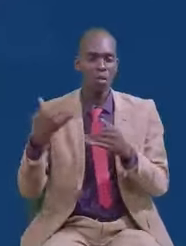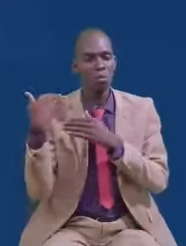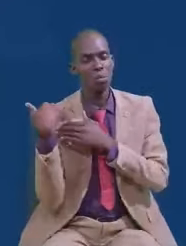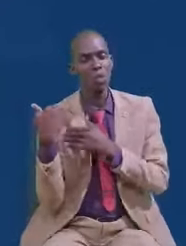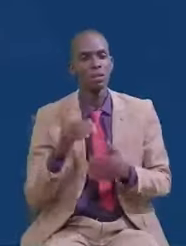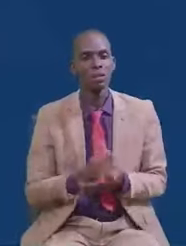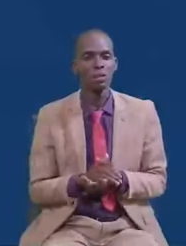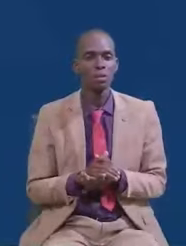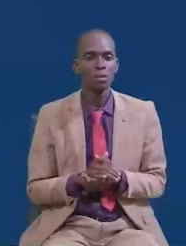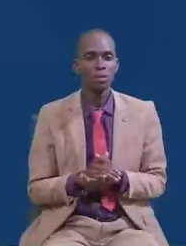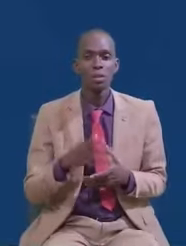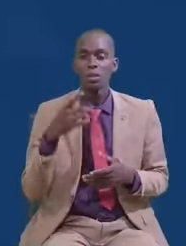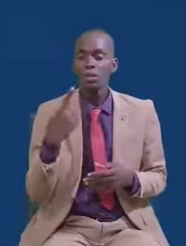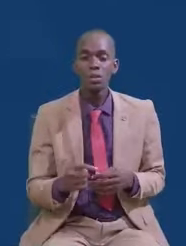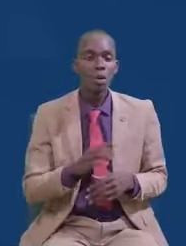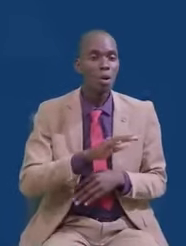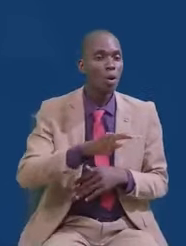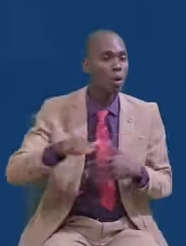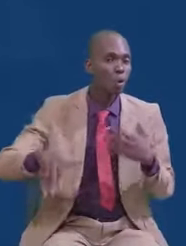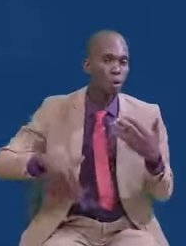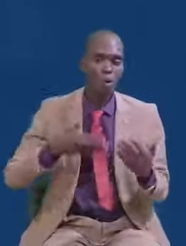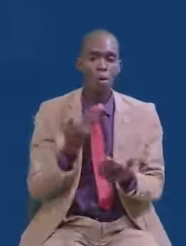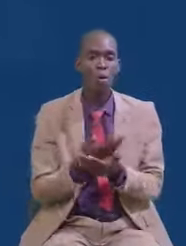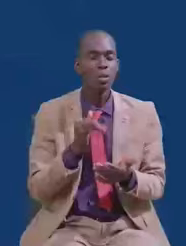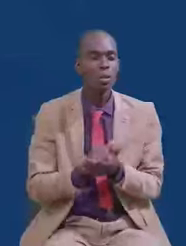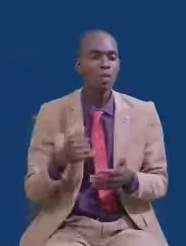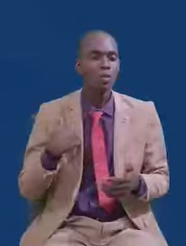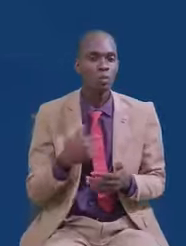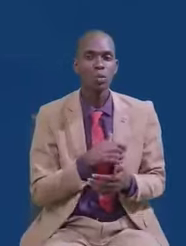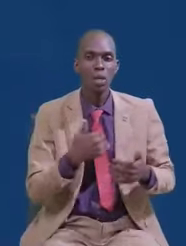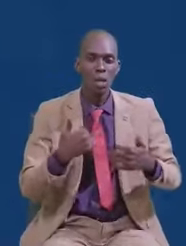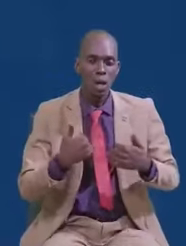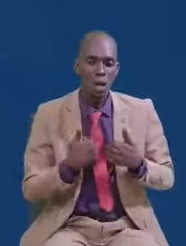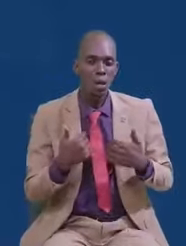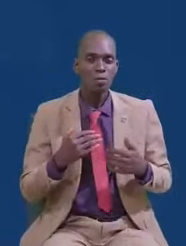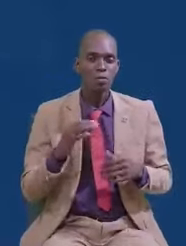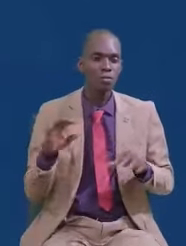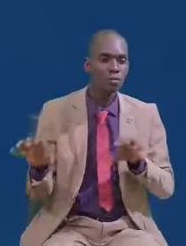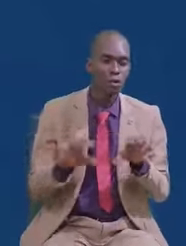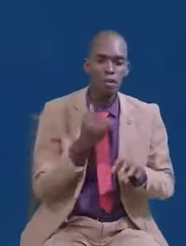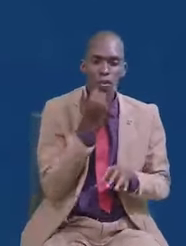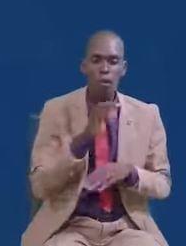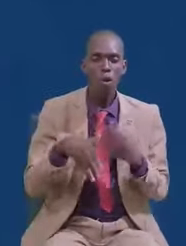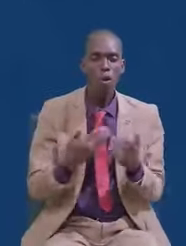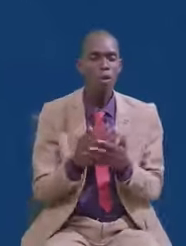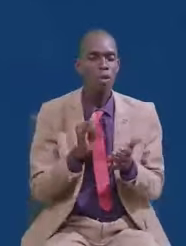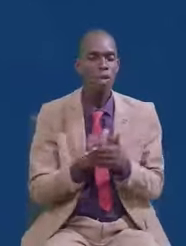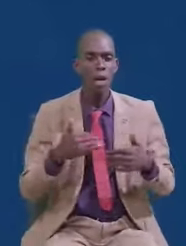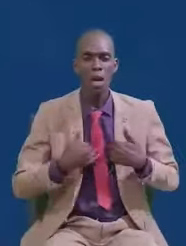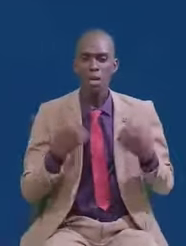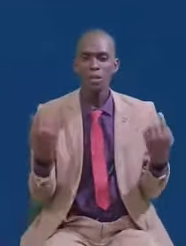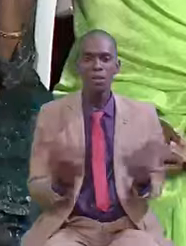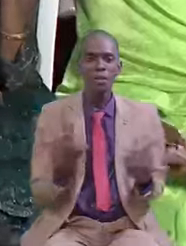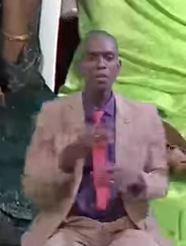Toute la terre qui s'est égarée, nous tous qui avons commis du péché, nous tous